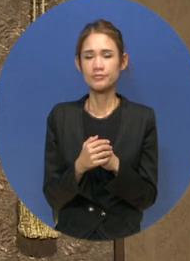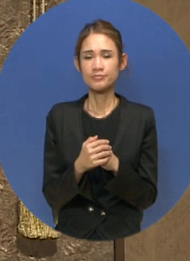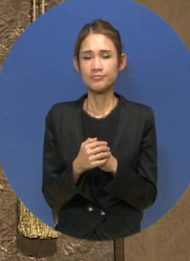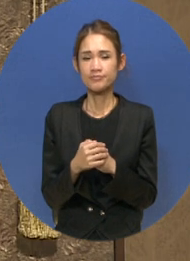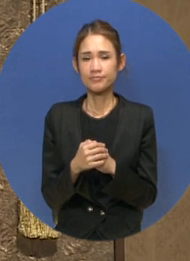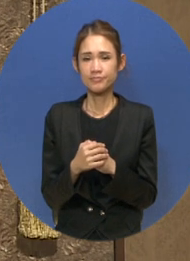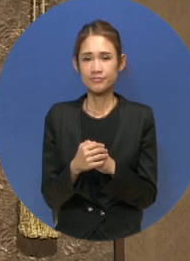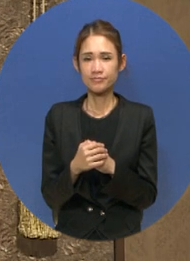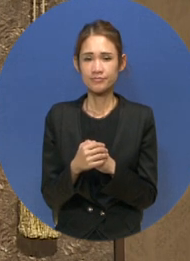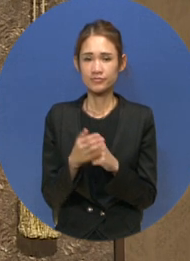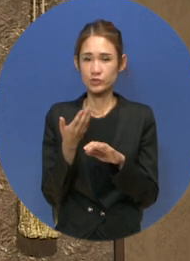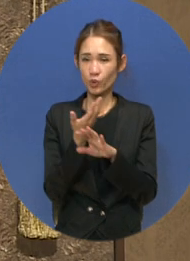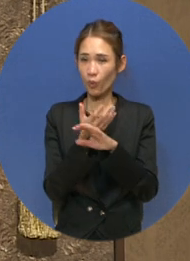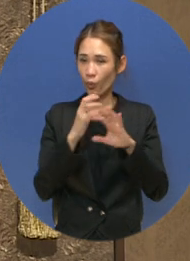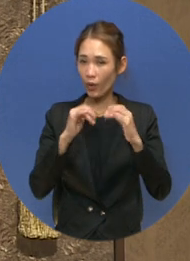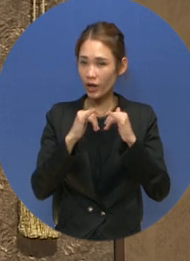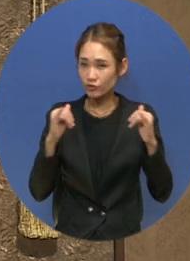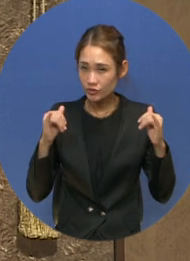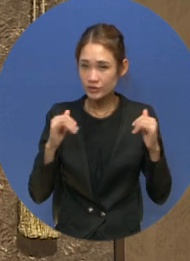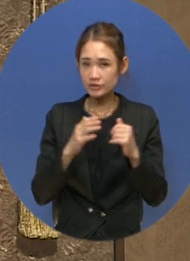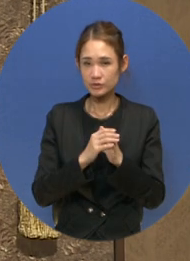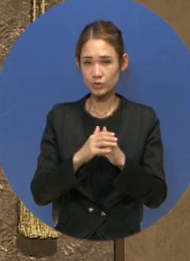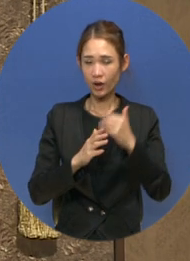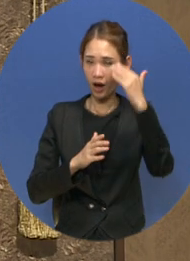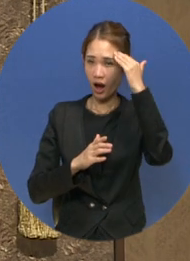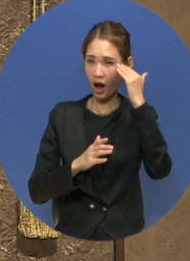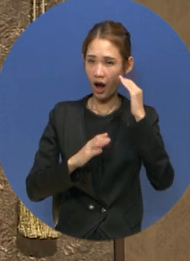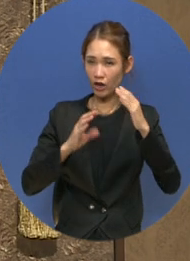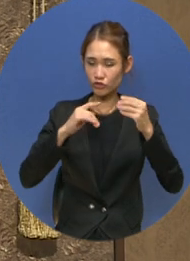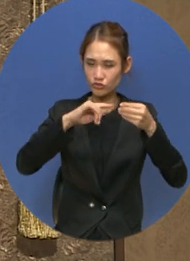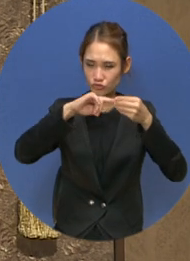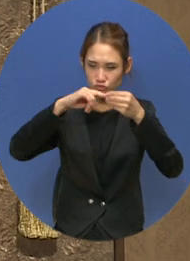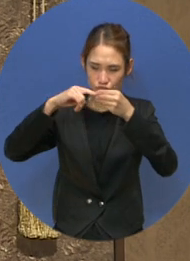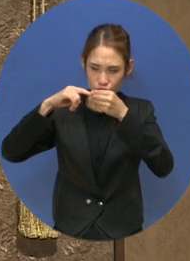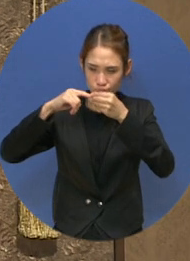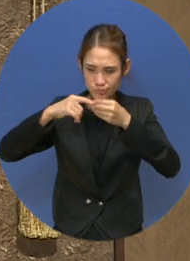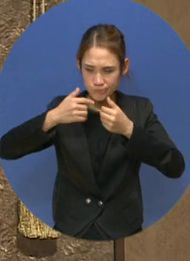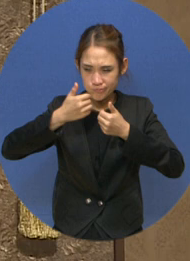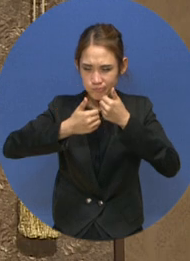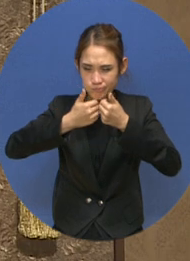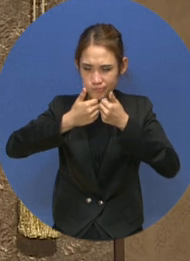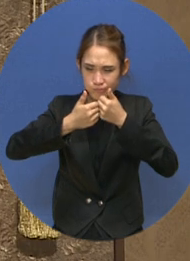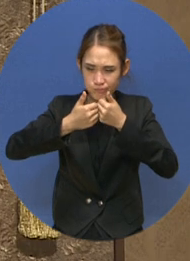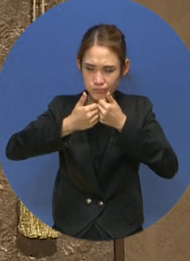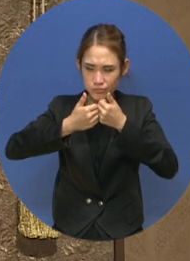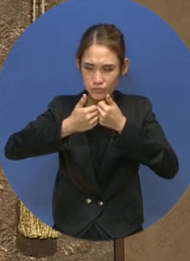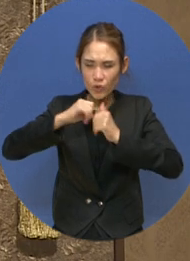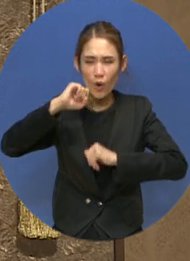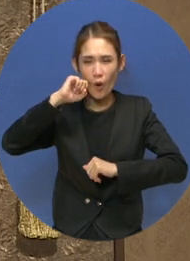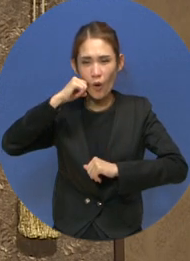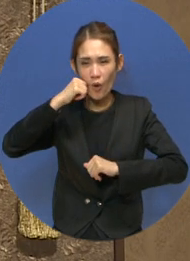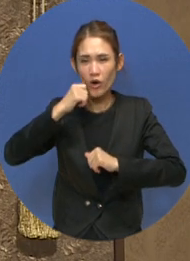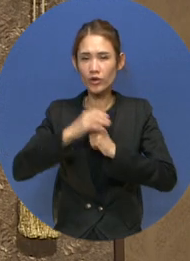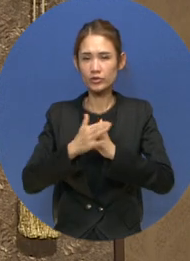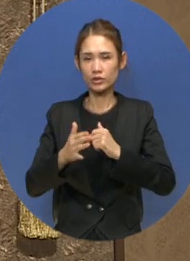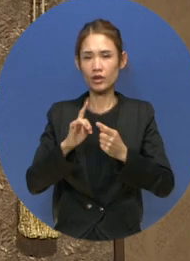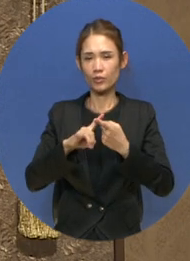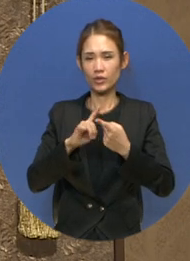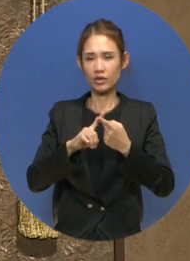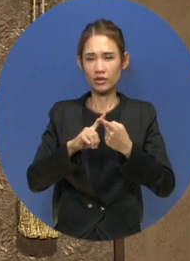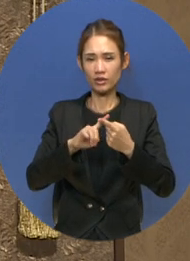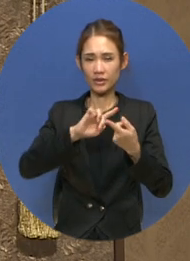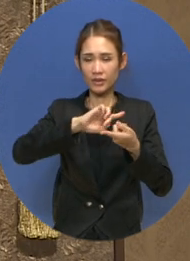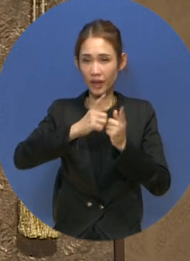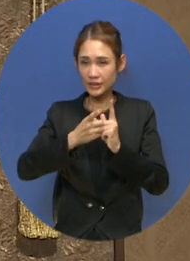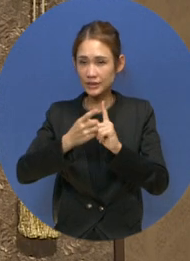이 그 외국인들도 우리나라 한글에 서툴 경우에는 이해하기가 어렵지 않습니까? 그래서 네. 그러한 부분들을